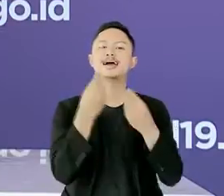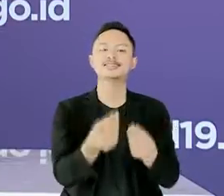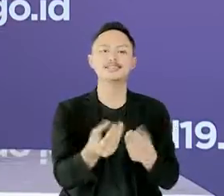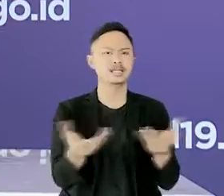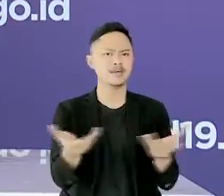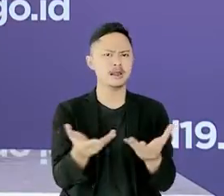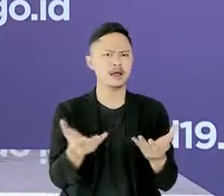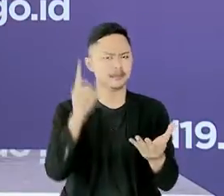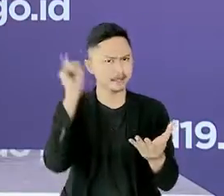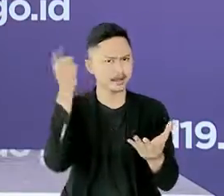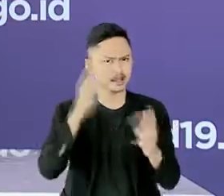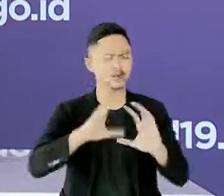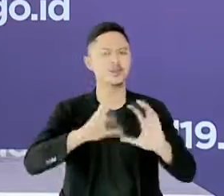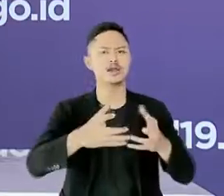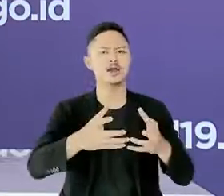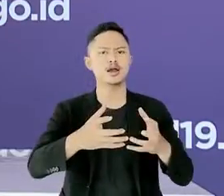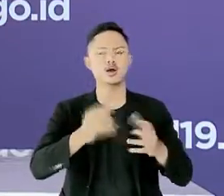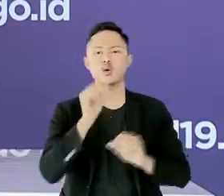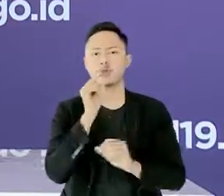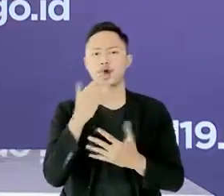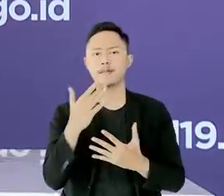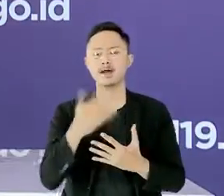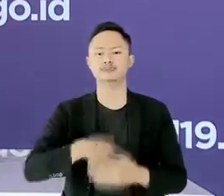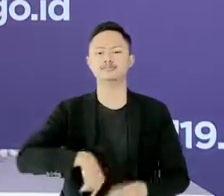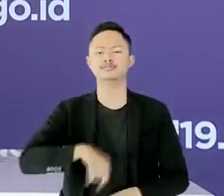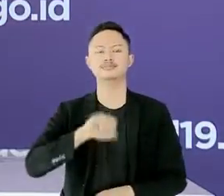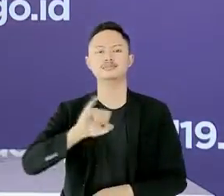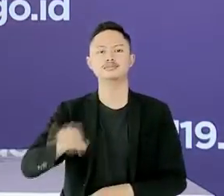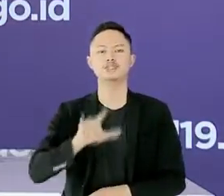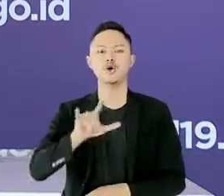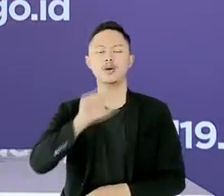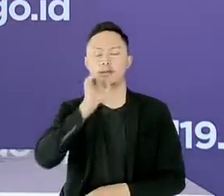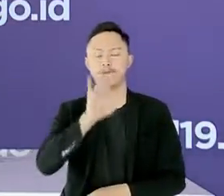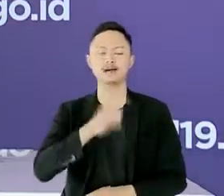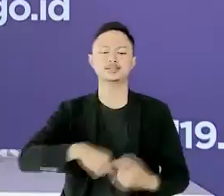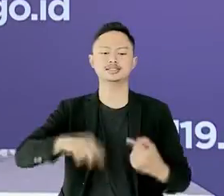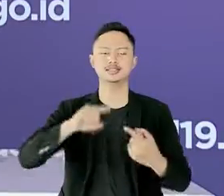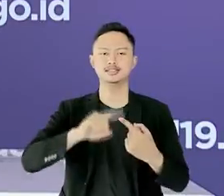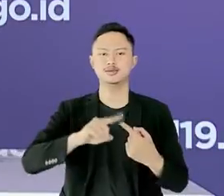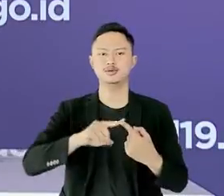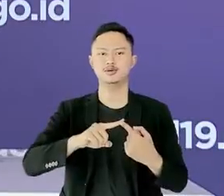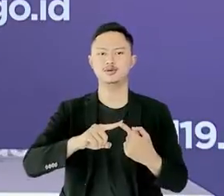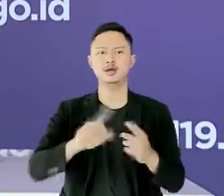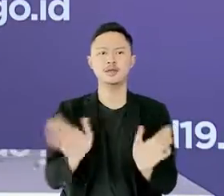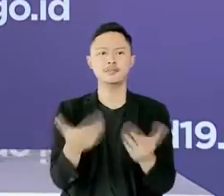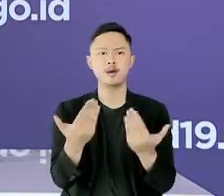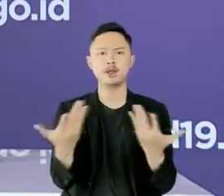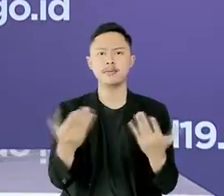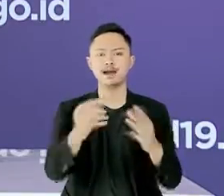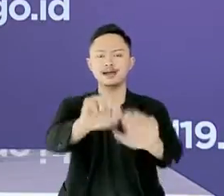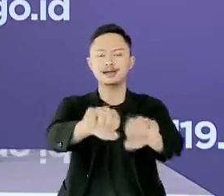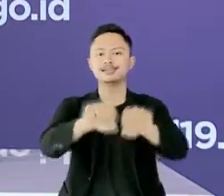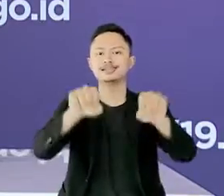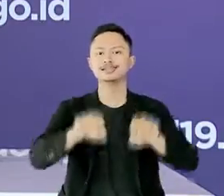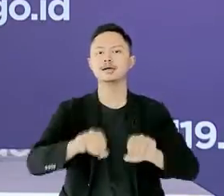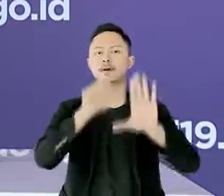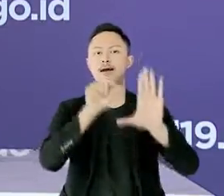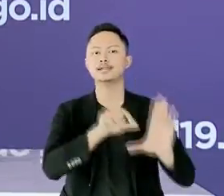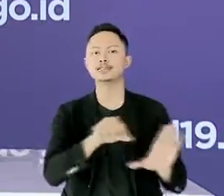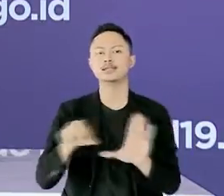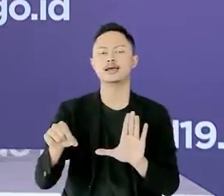penanganan covert 19 pesan yang pertama adalah perlu segera dibangun arsitektur sistem